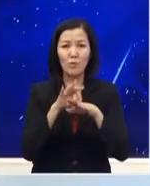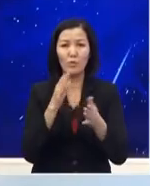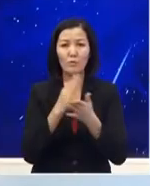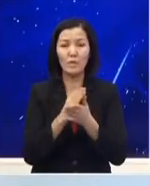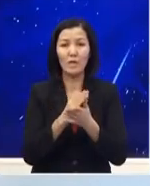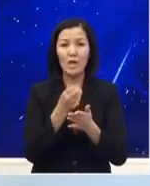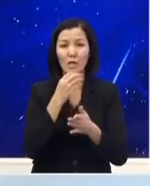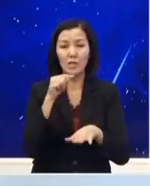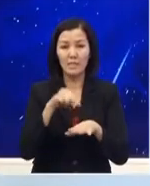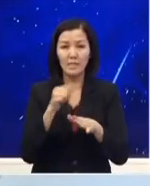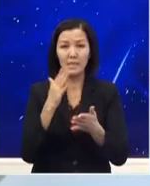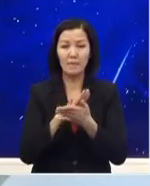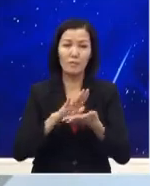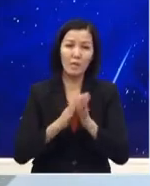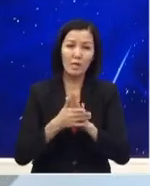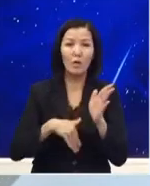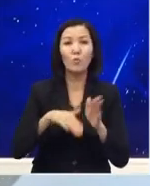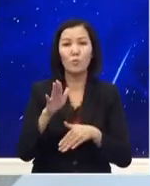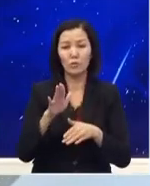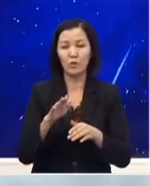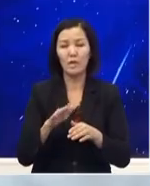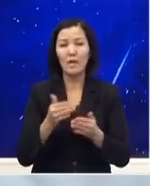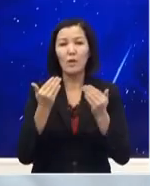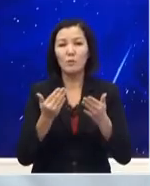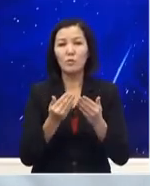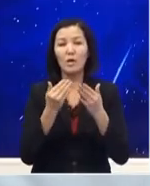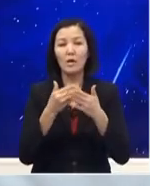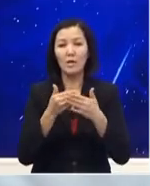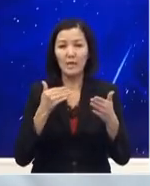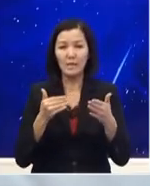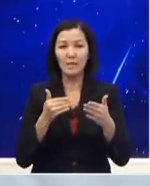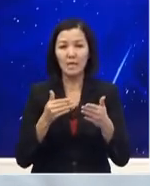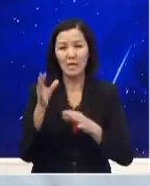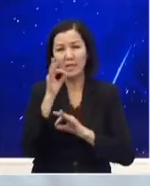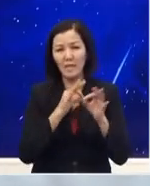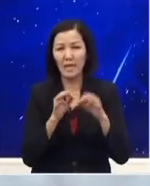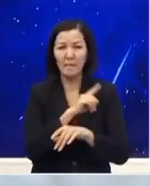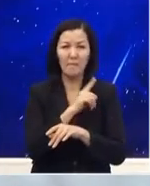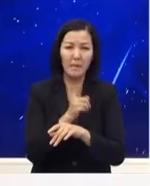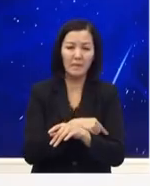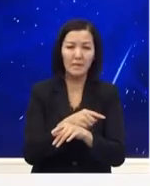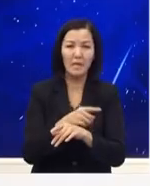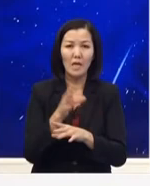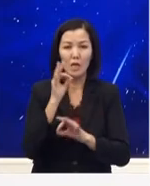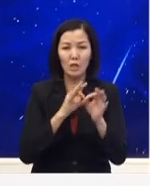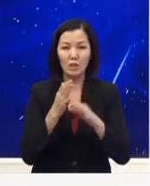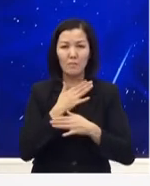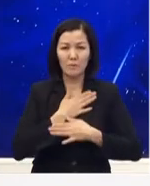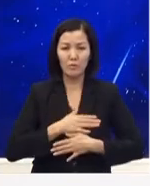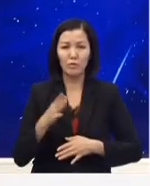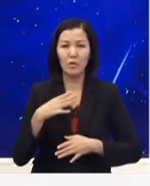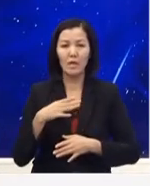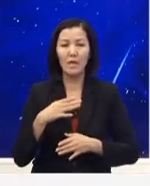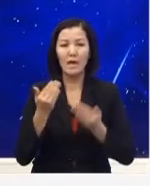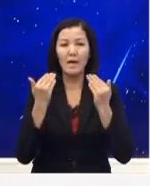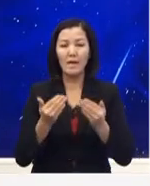жақсы сезініп, жағдайы да жақсарып қалған. Осыған дейін ол ауырсынуды басатын мықты дәрілер қабылдапты. Енді олардың көмегінсіз ақ